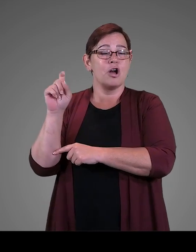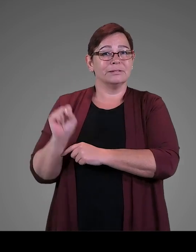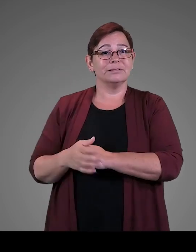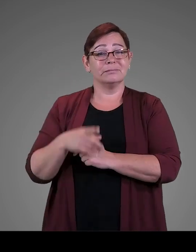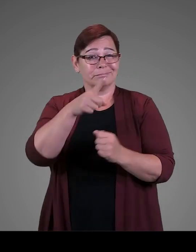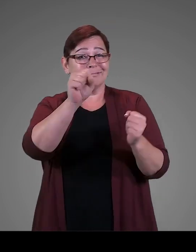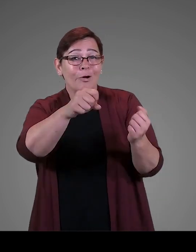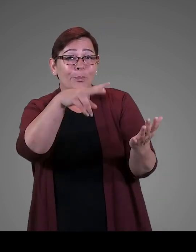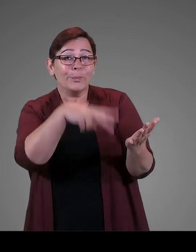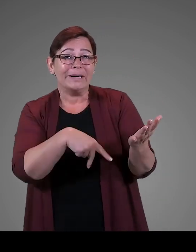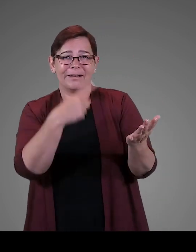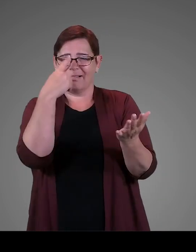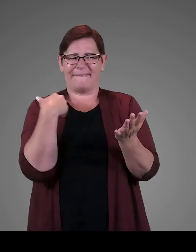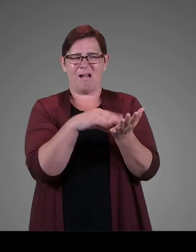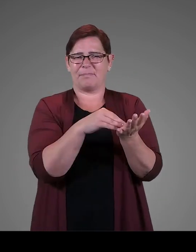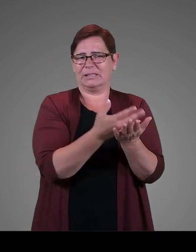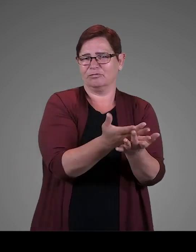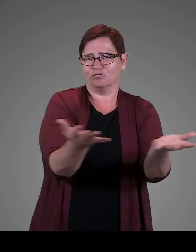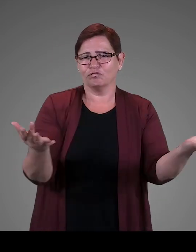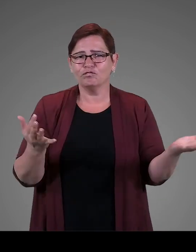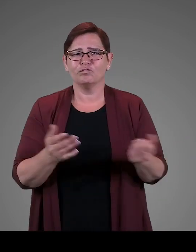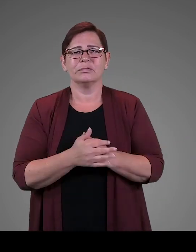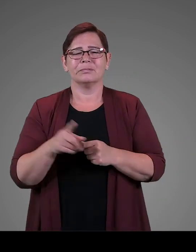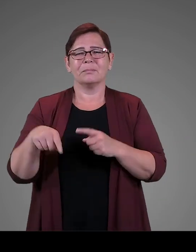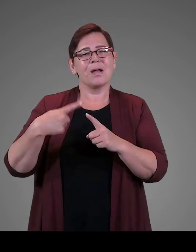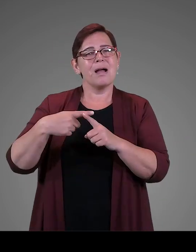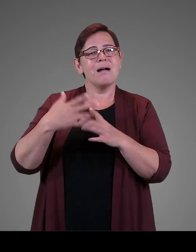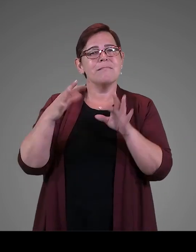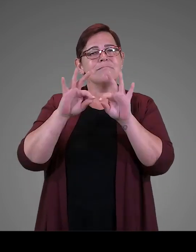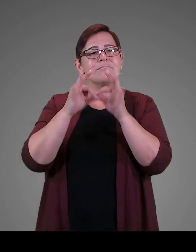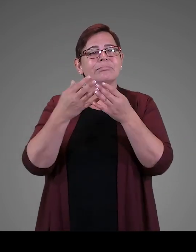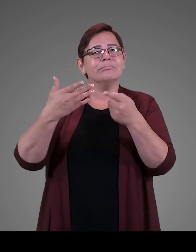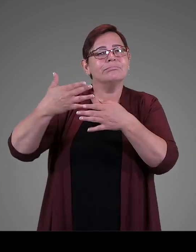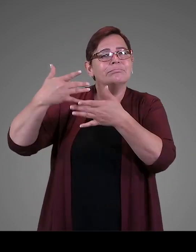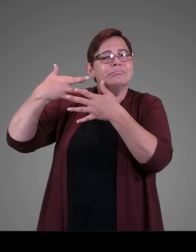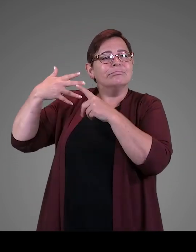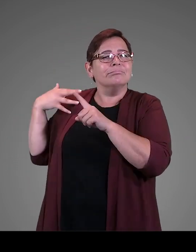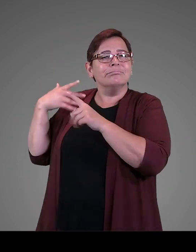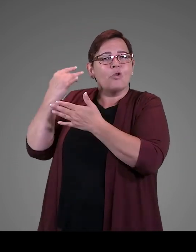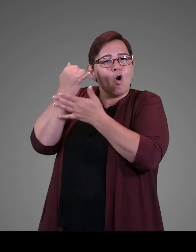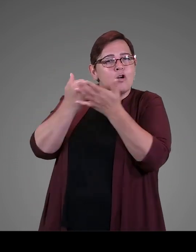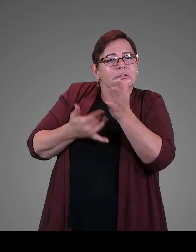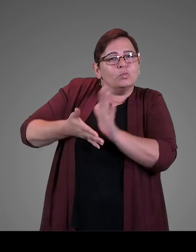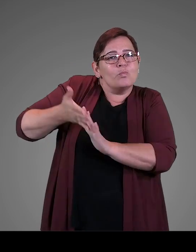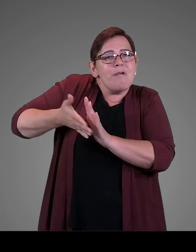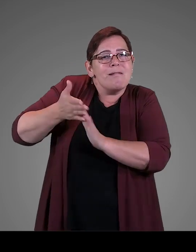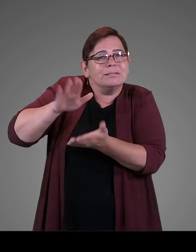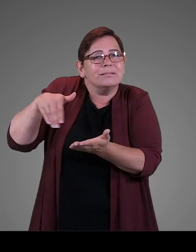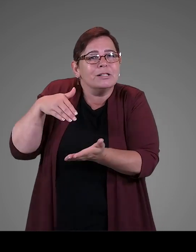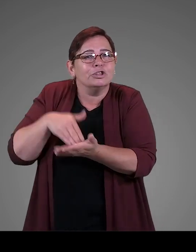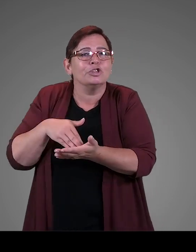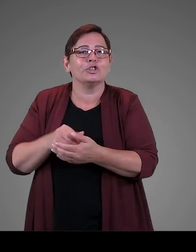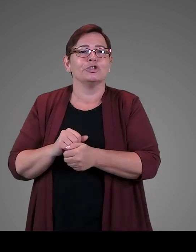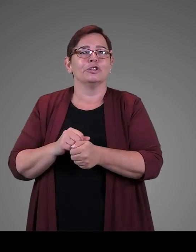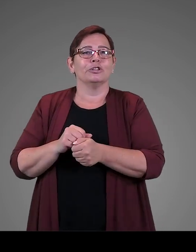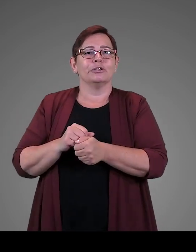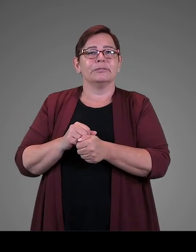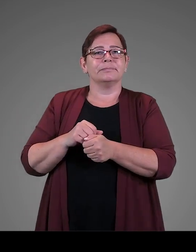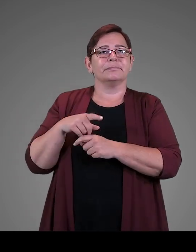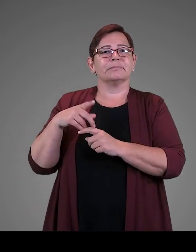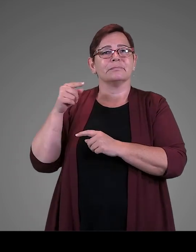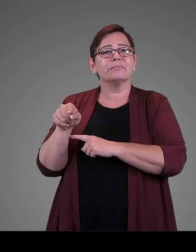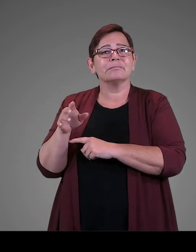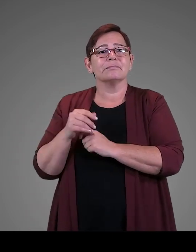dans Vie des Arts, donc tu peux le lire. Je pense qu'il y a des copies qui traînent. Et c'est sur la généalogie des